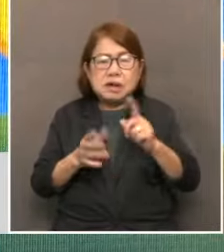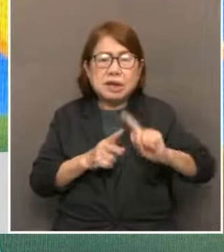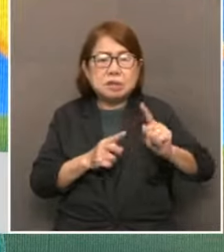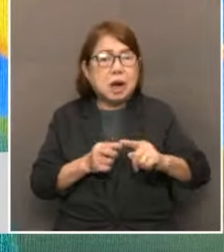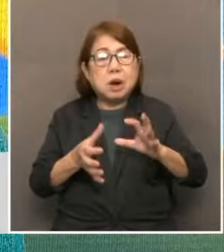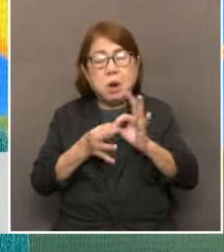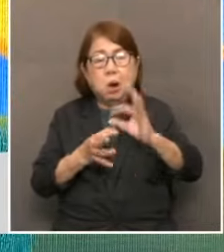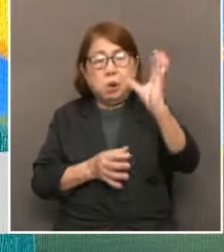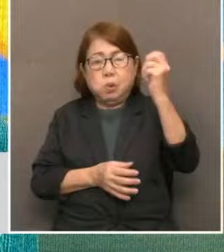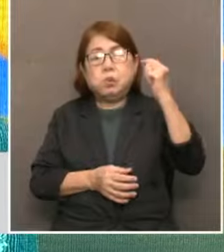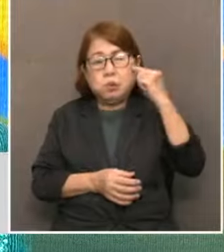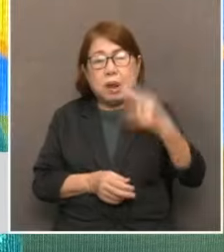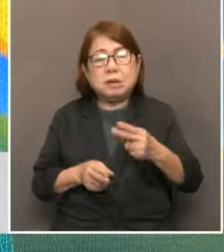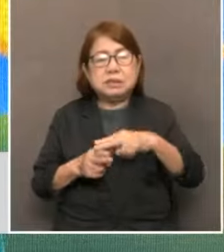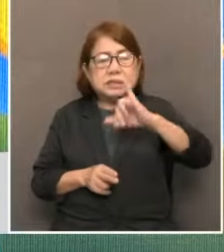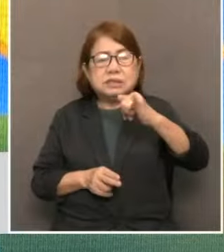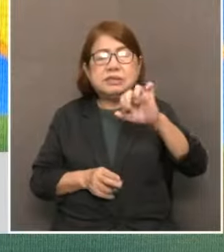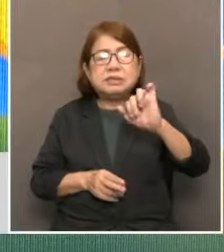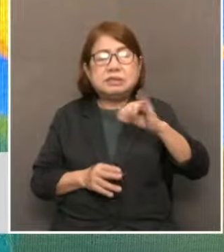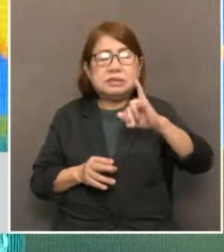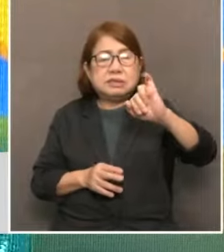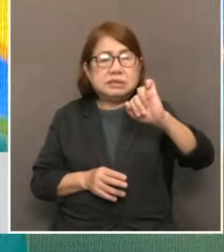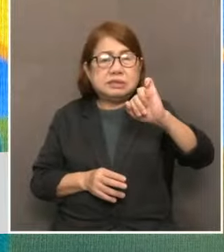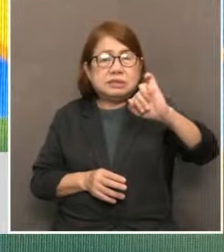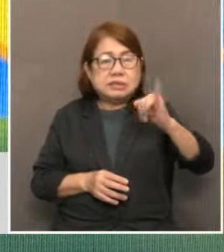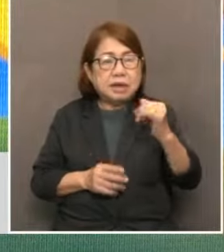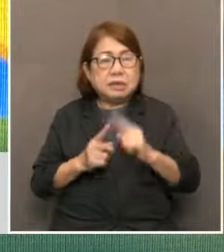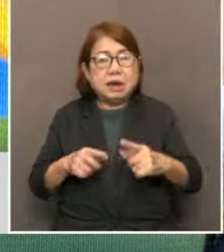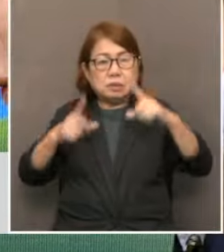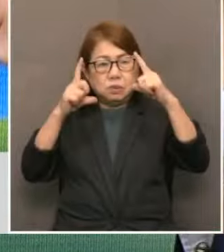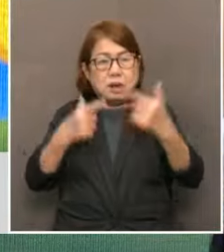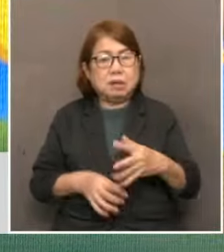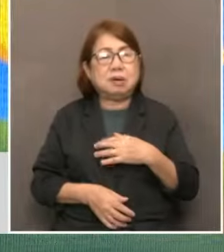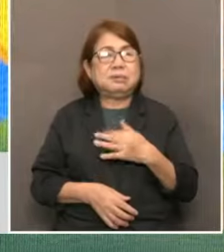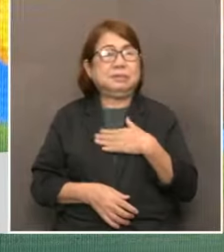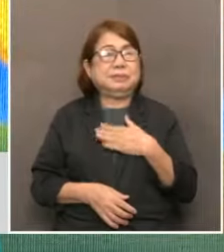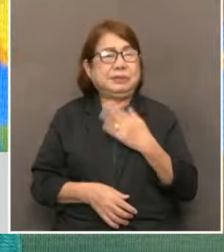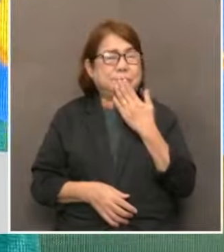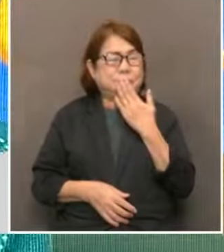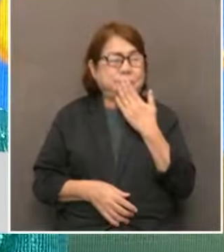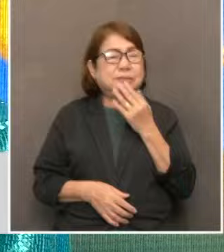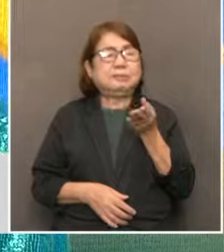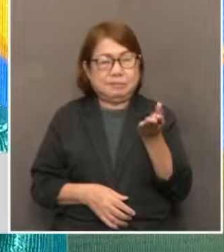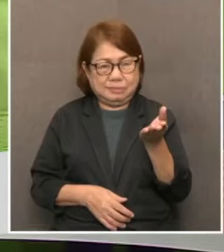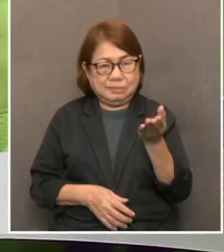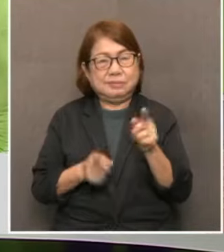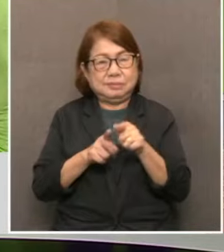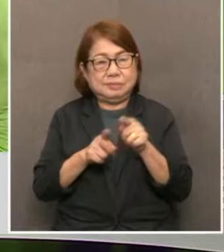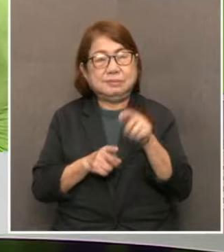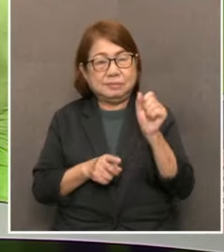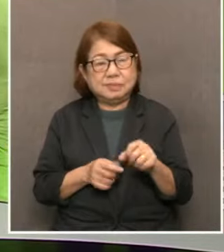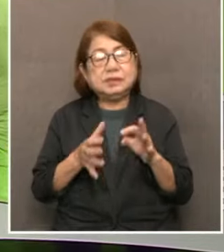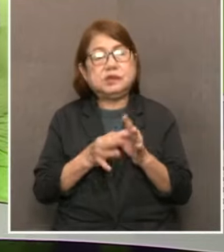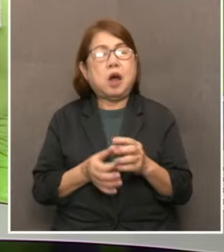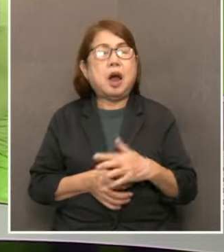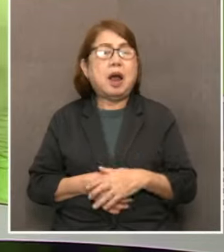มยคะหรือคุณจ๋ซีร่าเองก็ดังระดับโลกแล้วหรืออ่ะไม่ถ่อมตัวนิดนึงนิดนไม่ก็คือมันประกอบเป็นอาชีพ